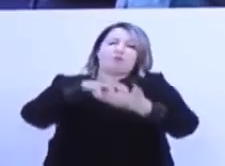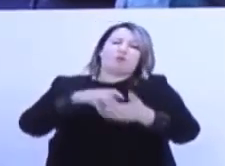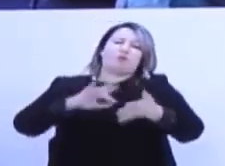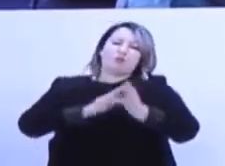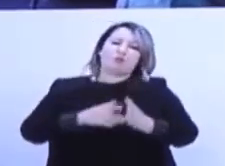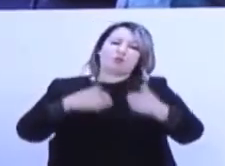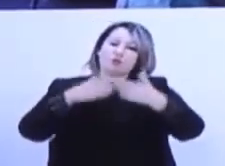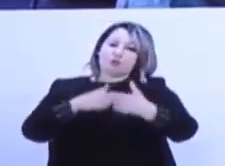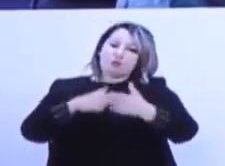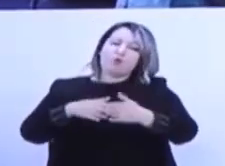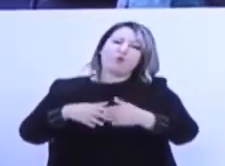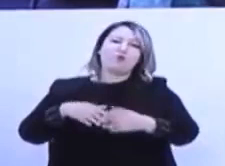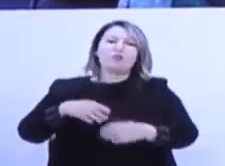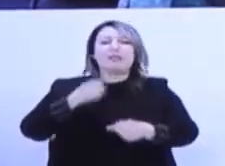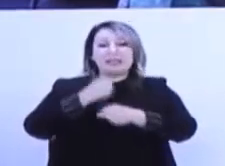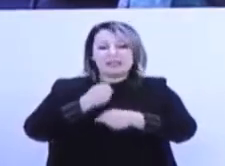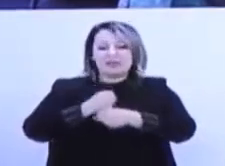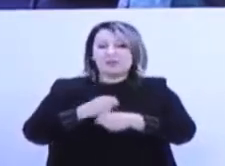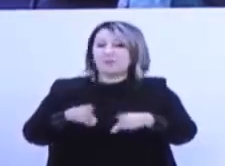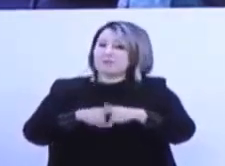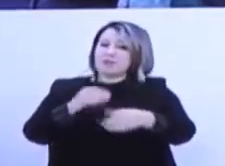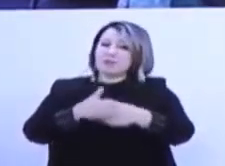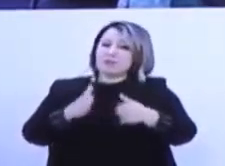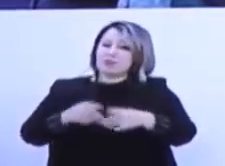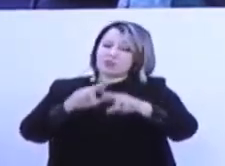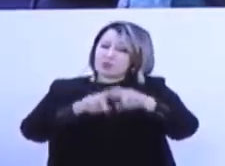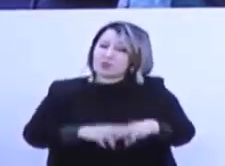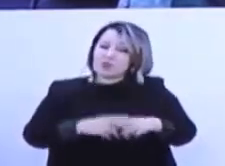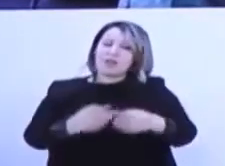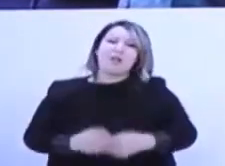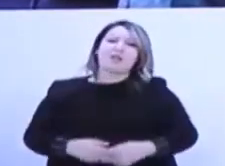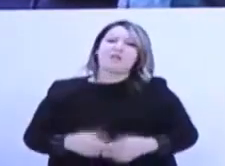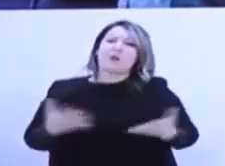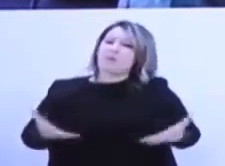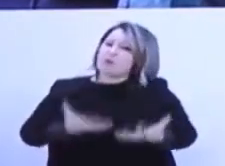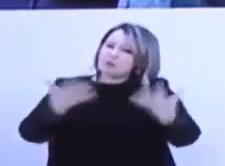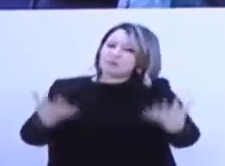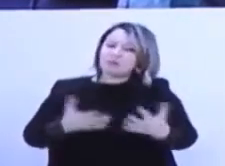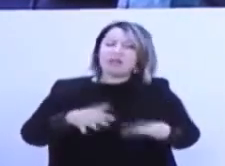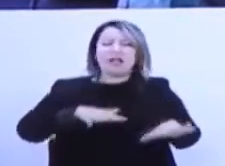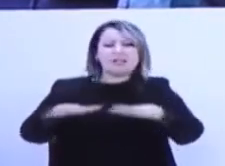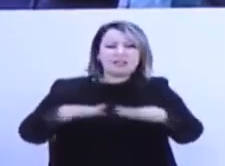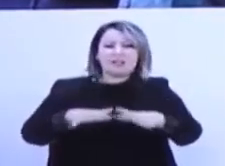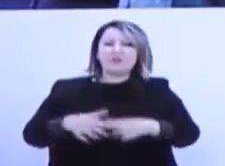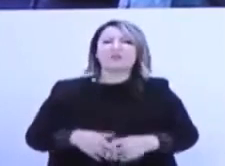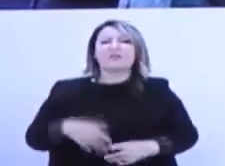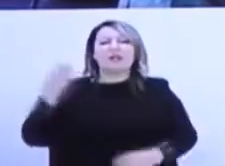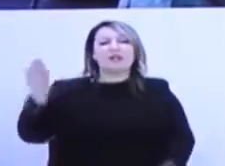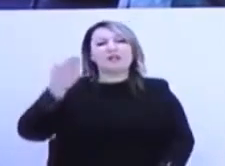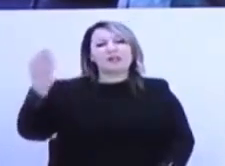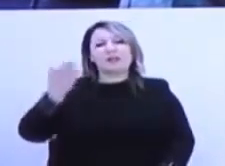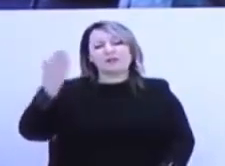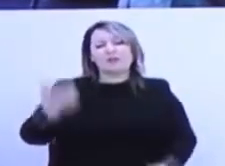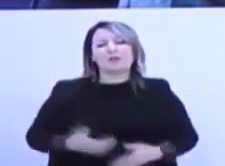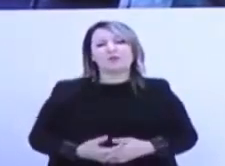طلبات التشغيل، لازم القطاعات الاخرى، لازم كذلك تفعيل كل النشاطات المستقبليه اللي راحنا